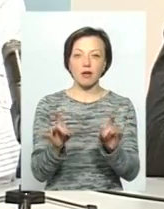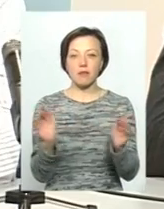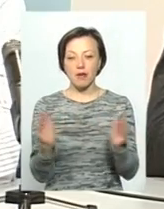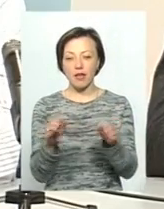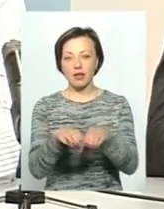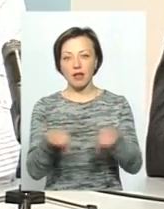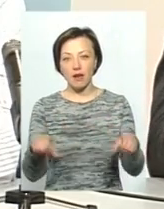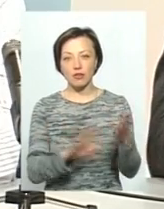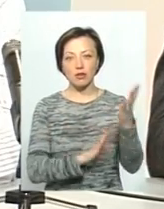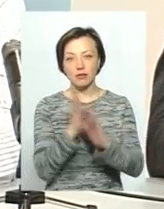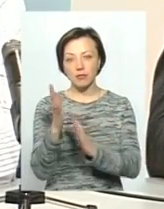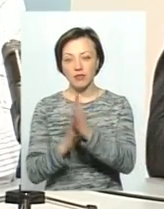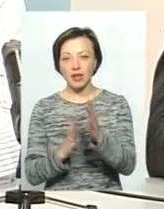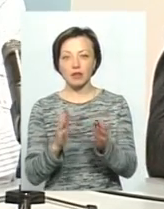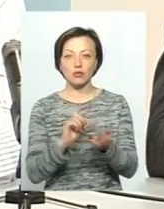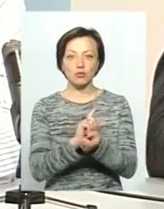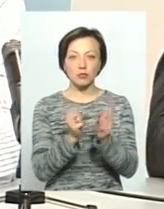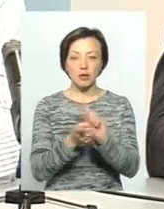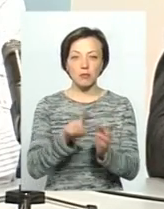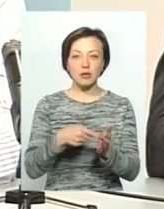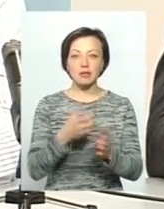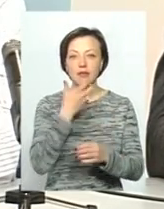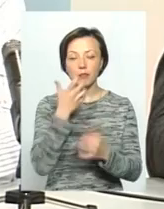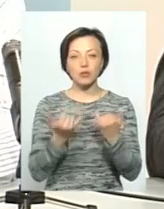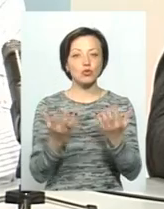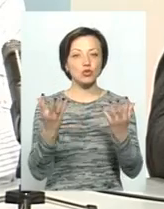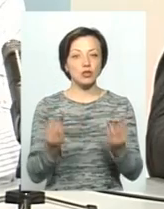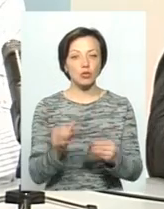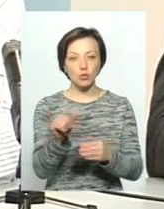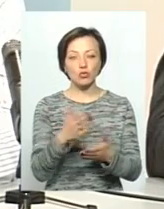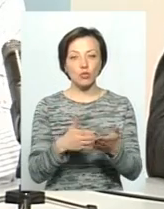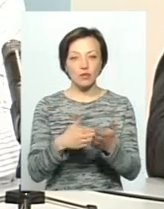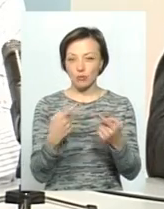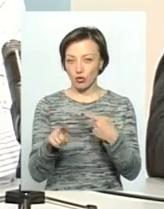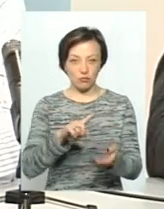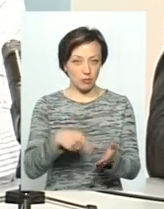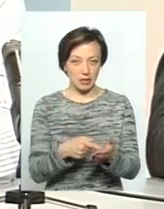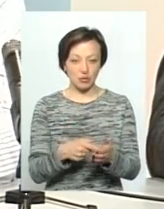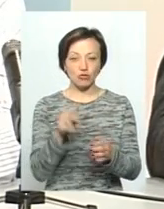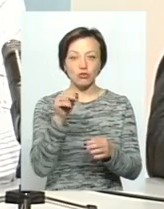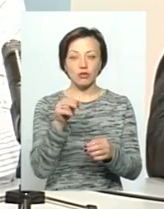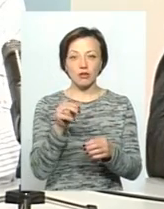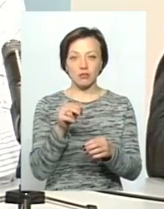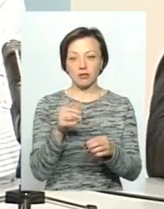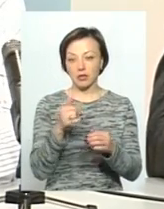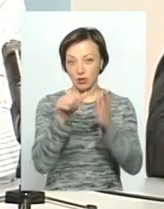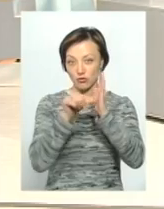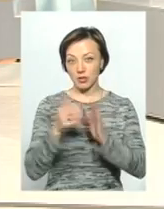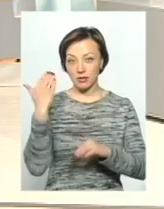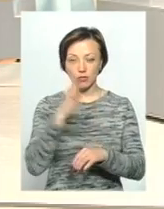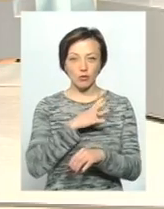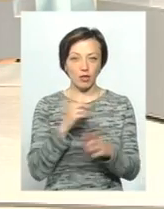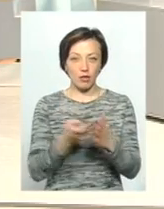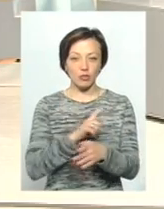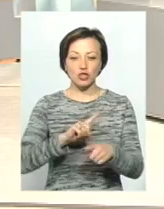лавочки, скверики, зробили це місто теплим. І на сьогоднішній день вони зовсім друге місто. Я півроку назад був, я не впізнав. Вони дуже